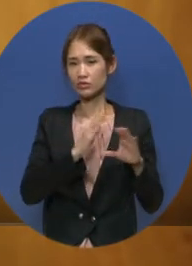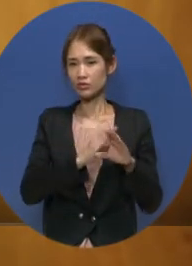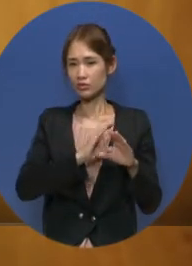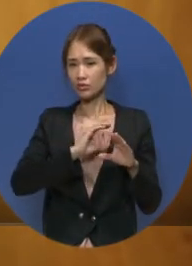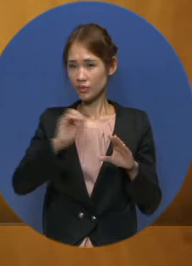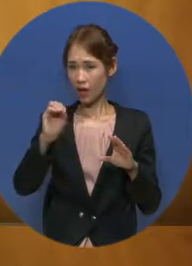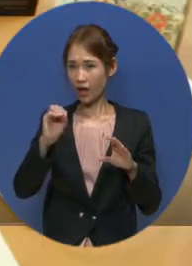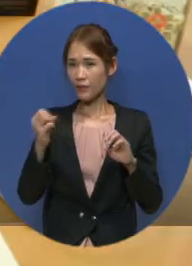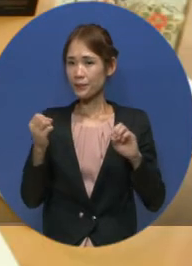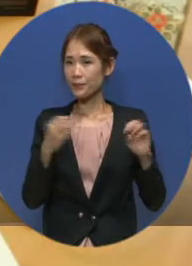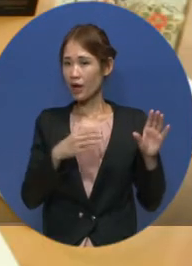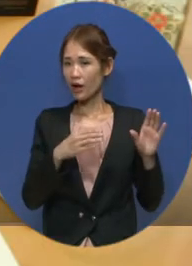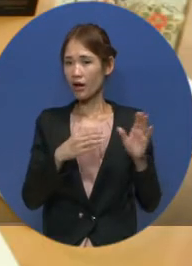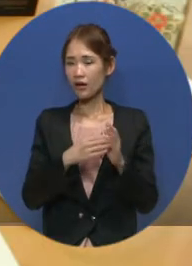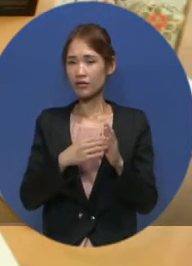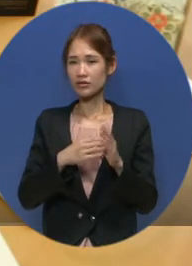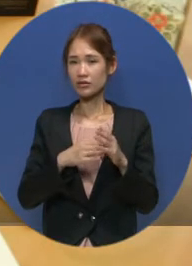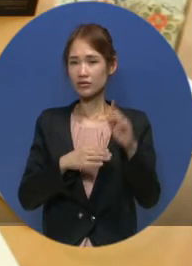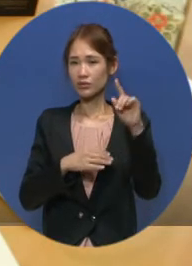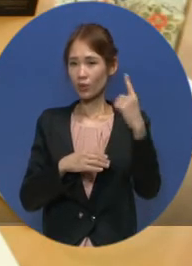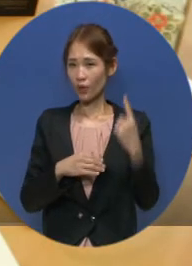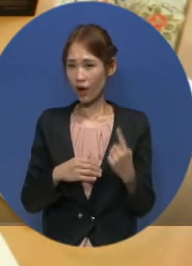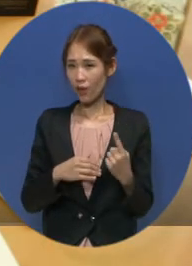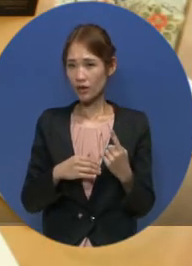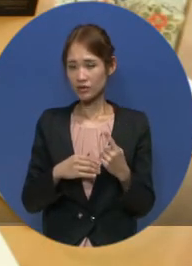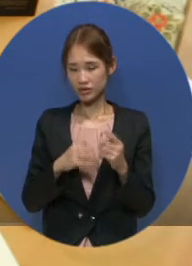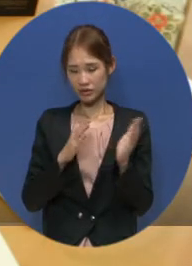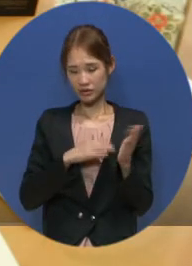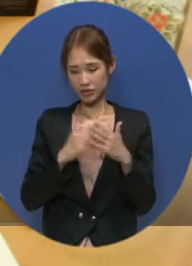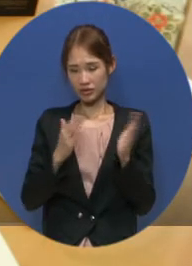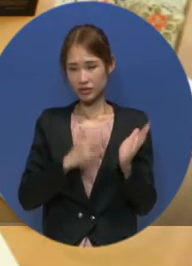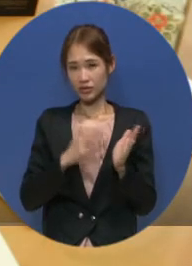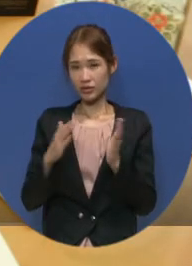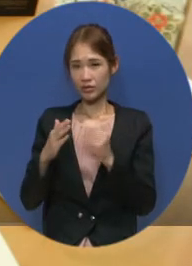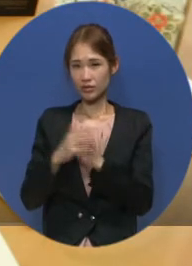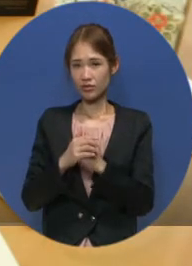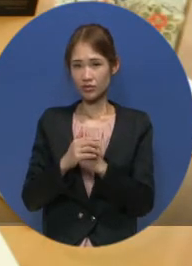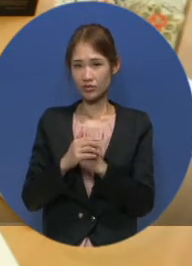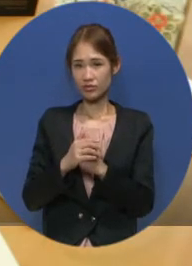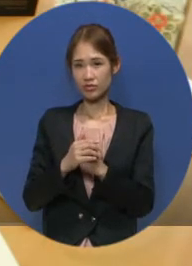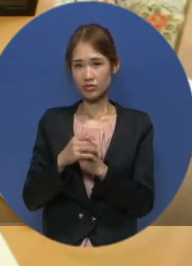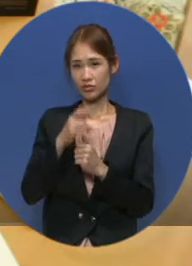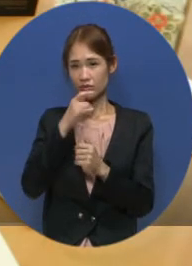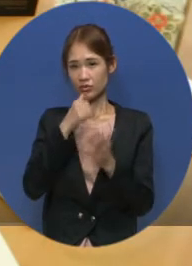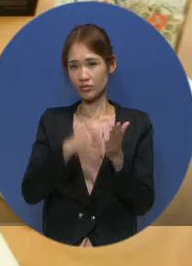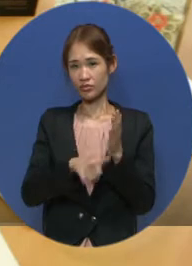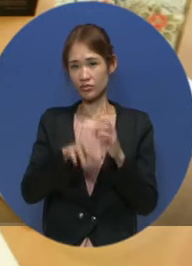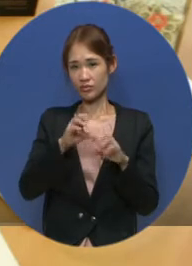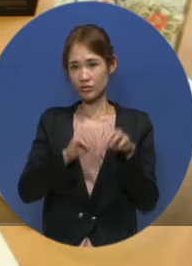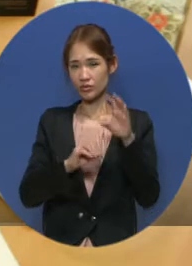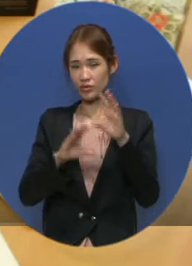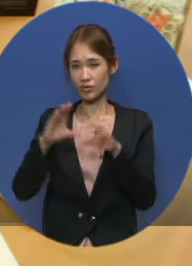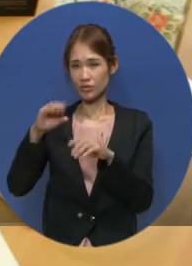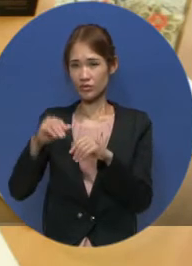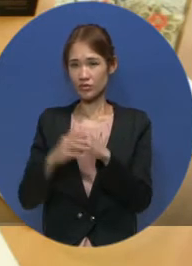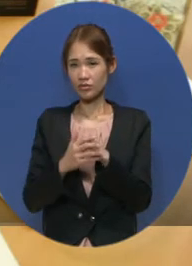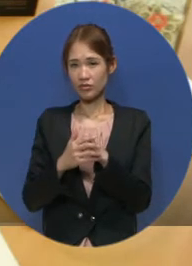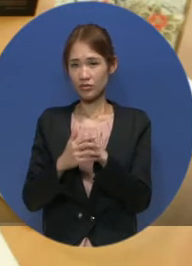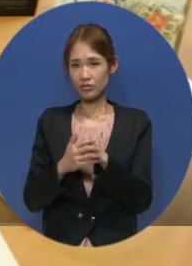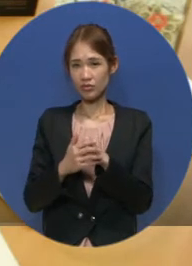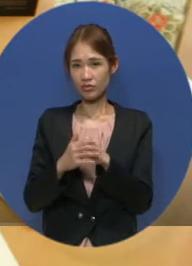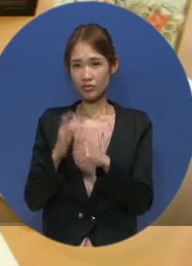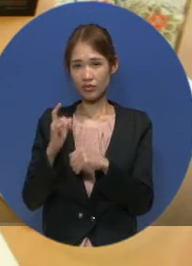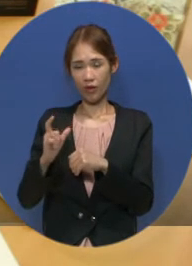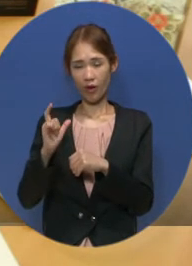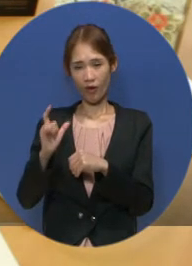나갔는데 이제 나갔다가 와서 이제 책상 정리를 하느라고 이렇게 물건을 막 세우기 시작했어요. 이렇게. 근데 이게 굉장히